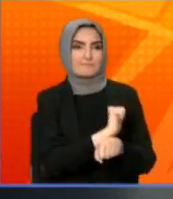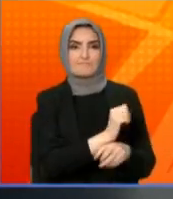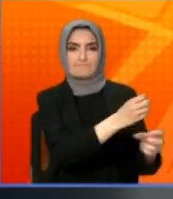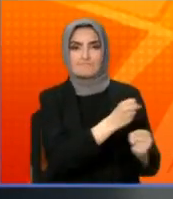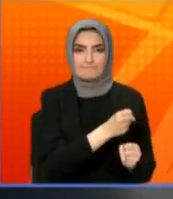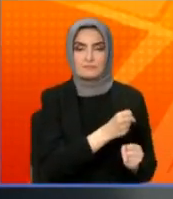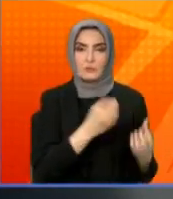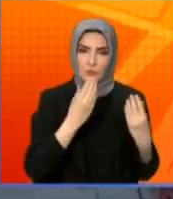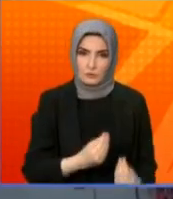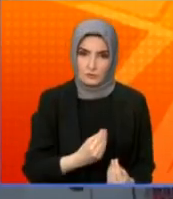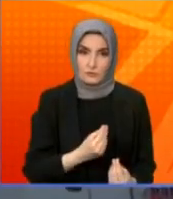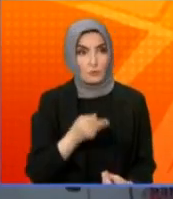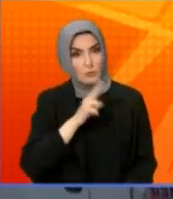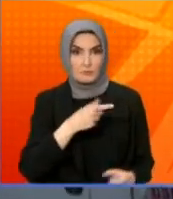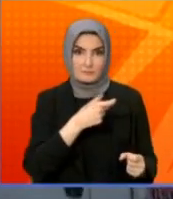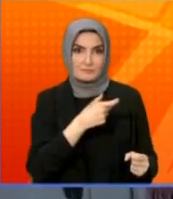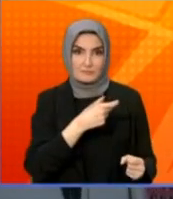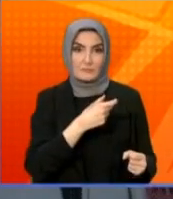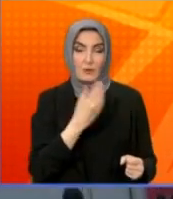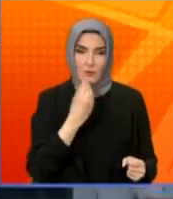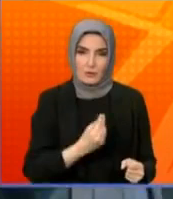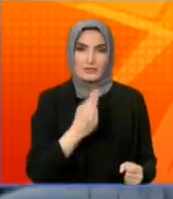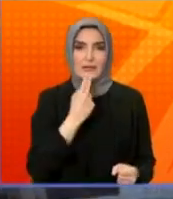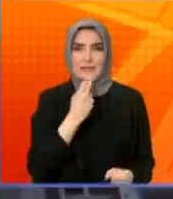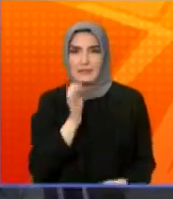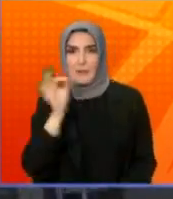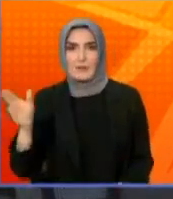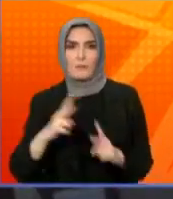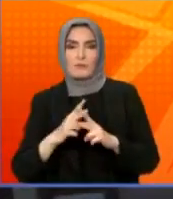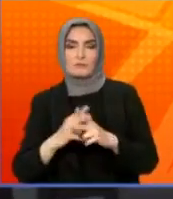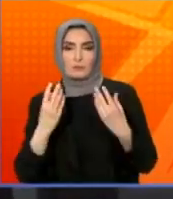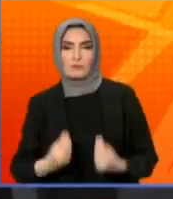edilen kadın fırsatını bulup polise haber verdi.